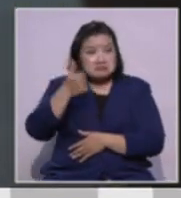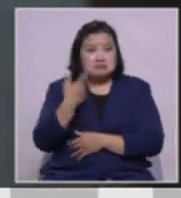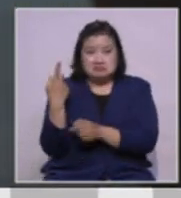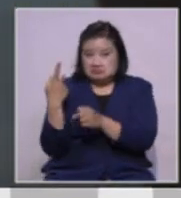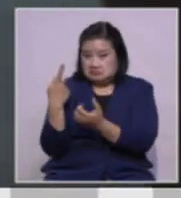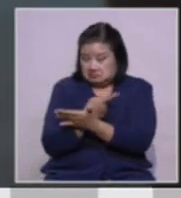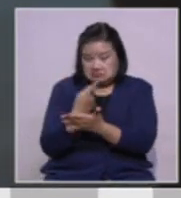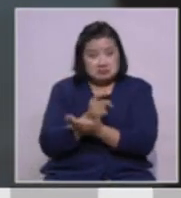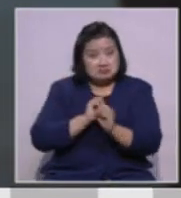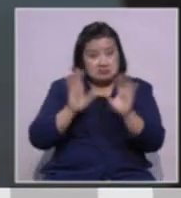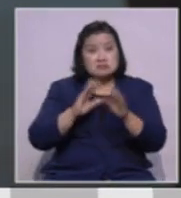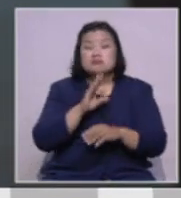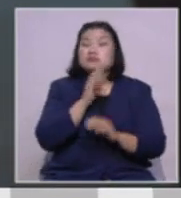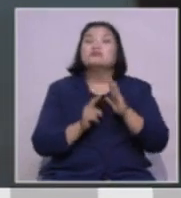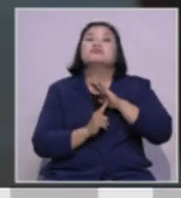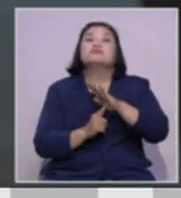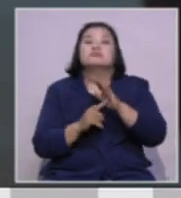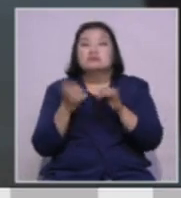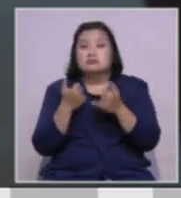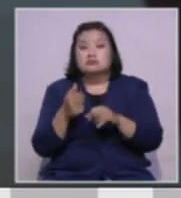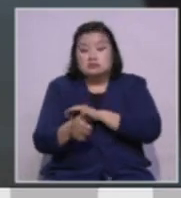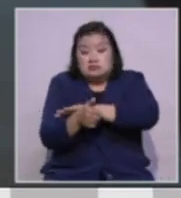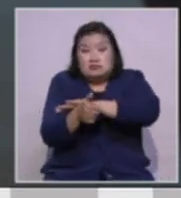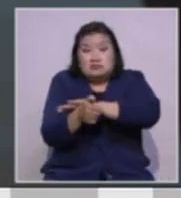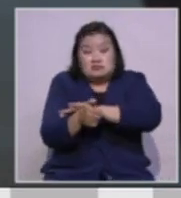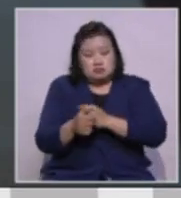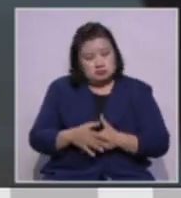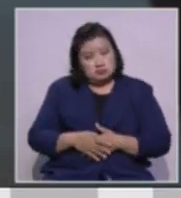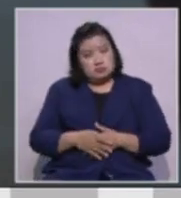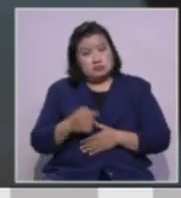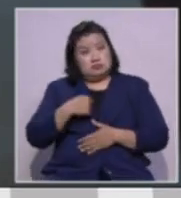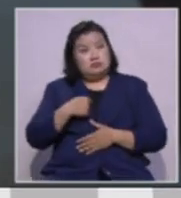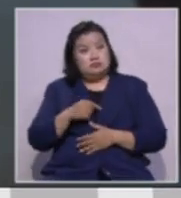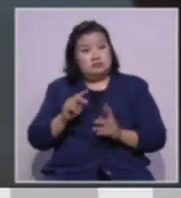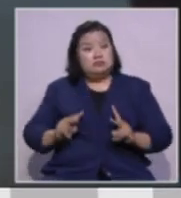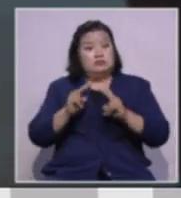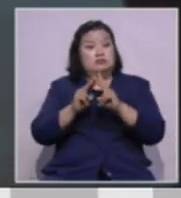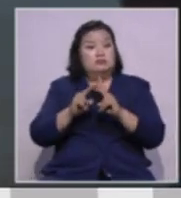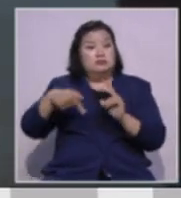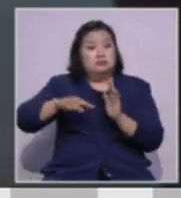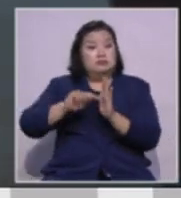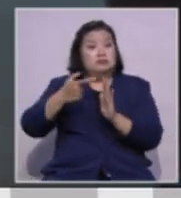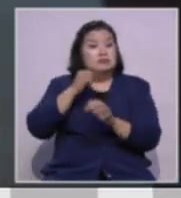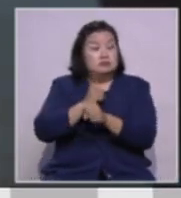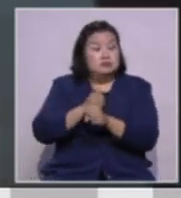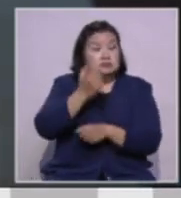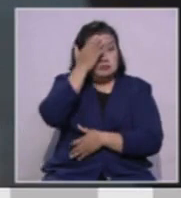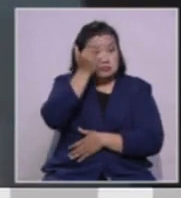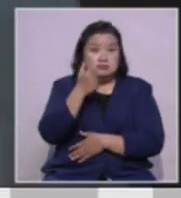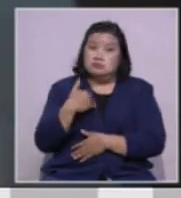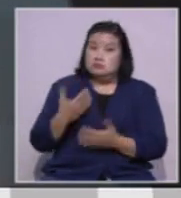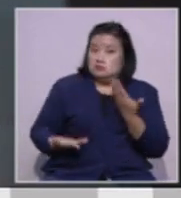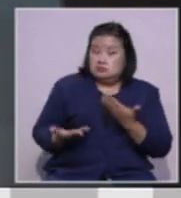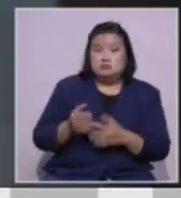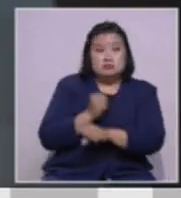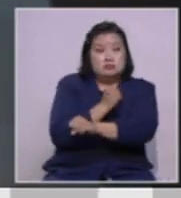หม่อมเต่าไปดูกระทรวงแรงงานแล้วก็ไม่เคยเห็นโปรไฟล์นี้แต่เจ้าตัวก็บอกว่าโอ้ทำงานได้บริหารได้เพราะว่าเคยเป็นกรรมการค่าจ้างม